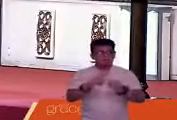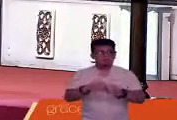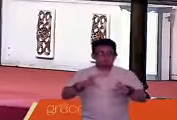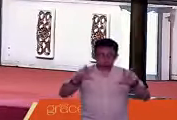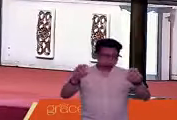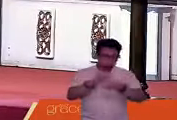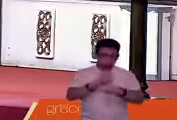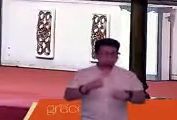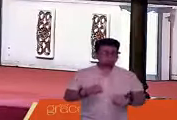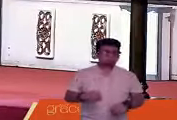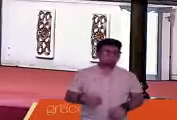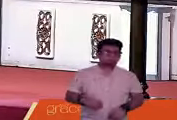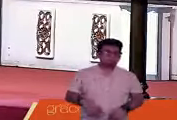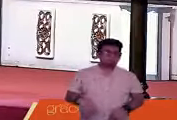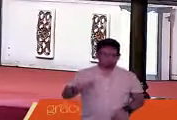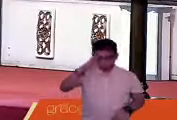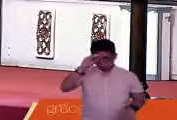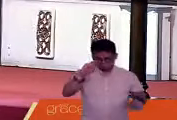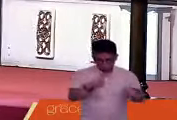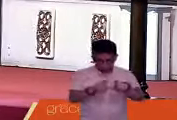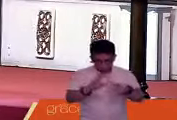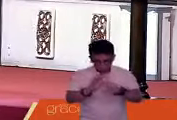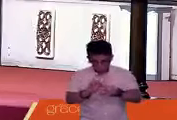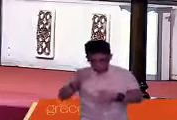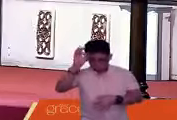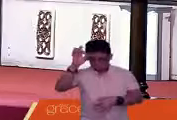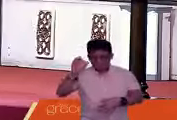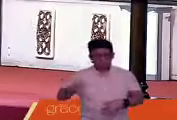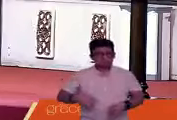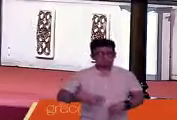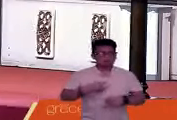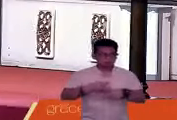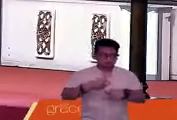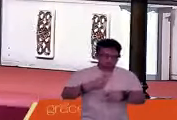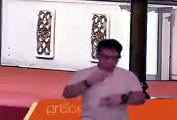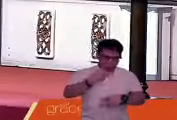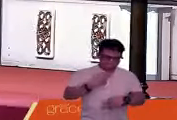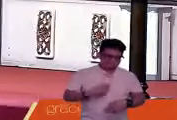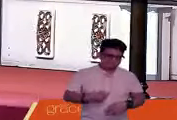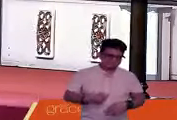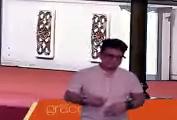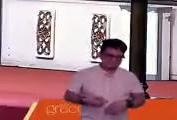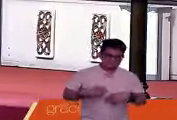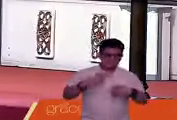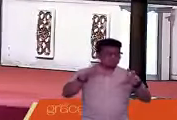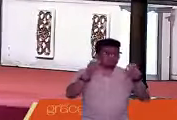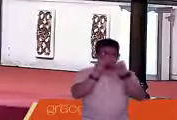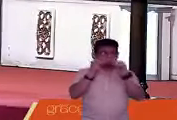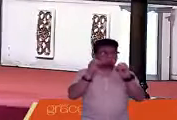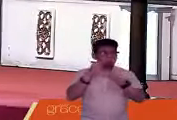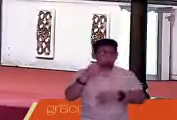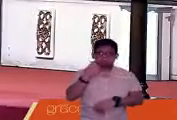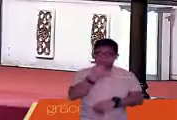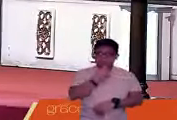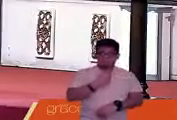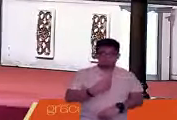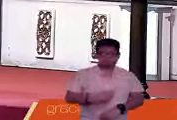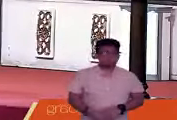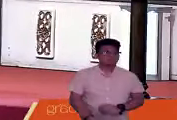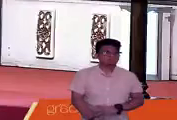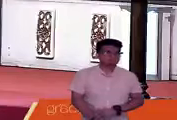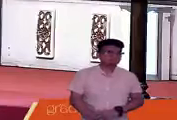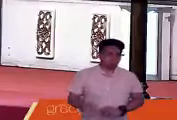butang pagpustiso. Kung man naman kong trabaho, di man kining akong kinaboy, di man